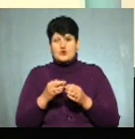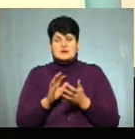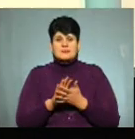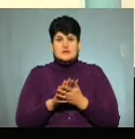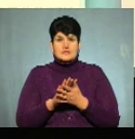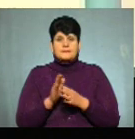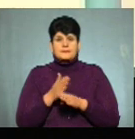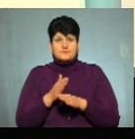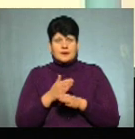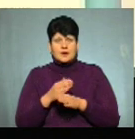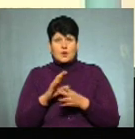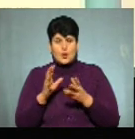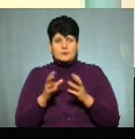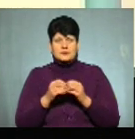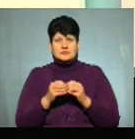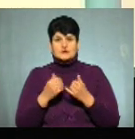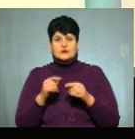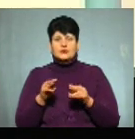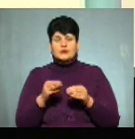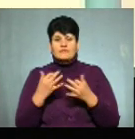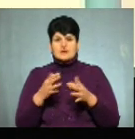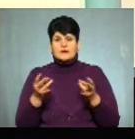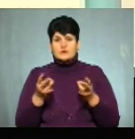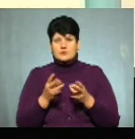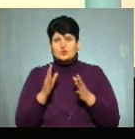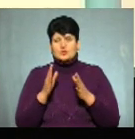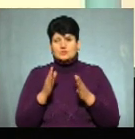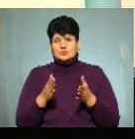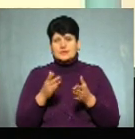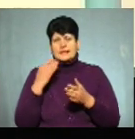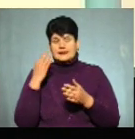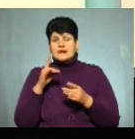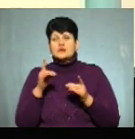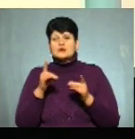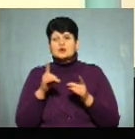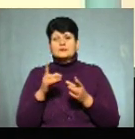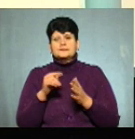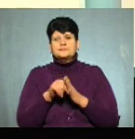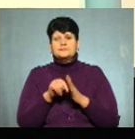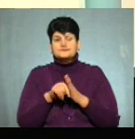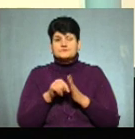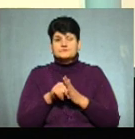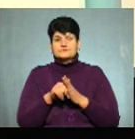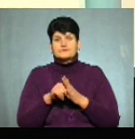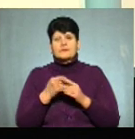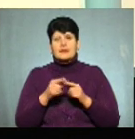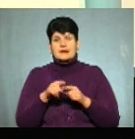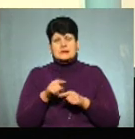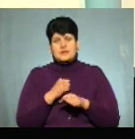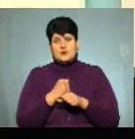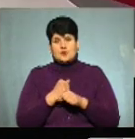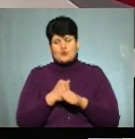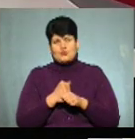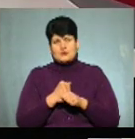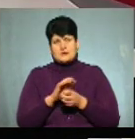сміттєсортувальний комплекс, то вже необхідно виходити з тої ідеї, що собою несе ця робота в